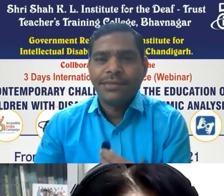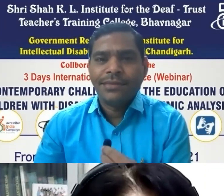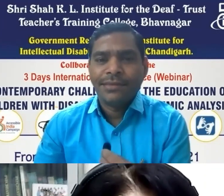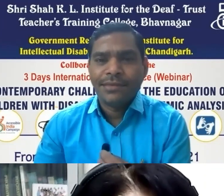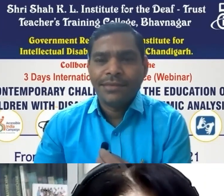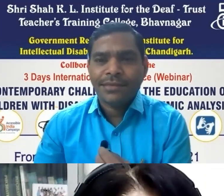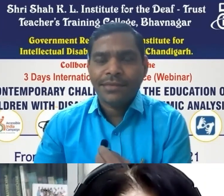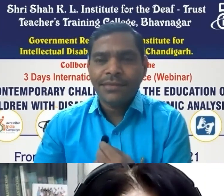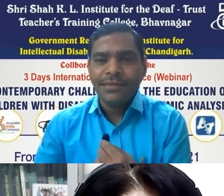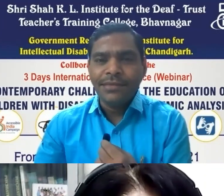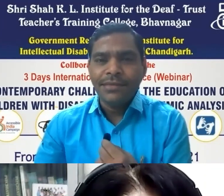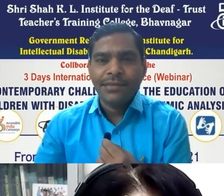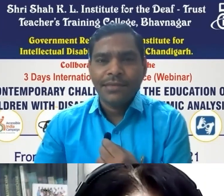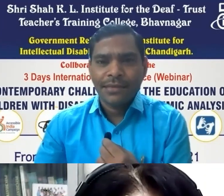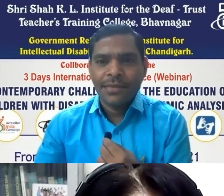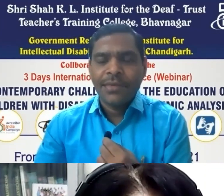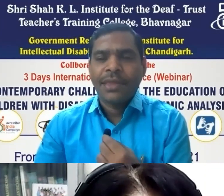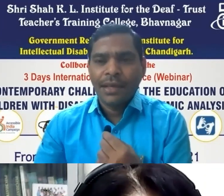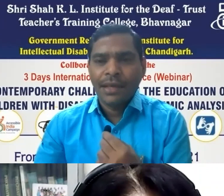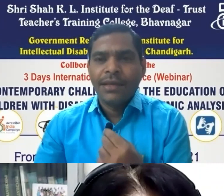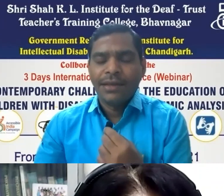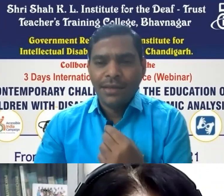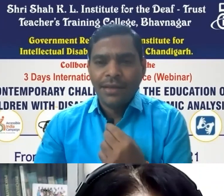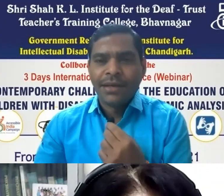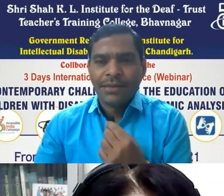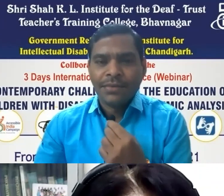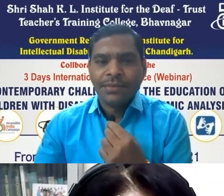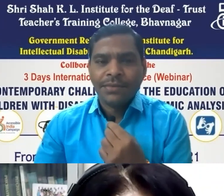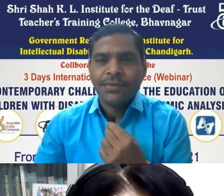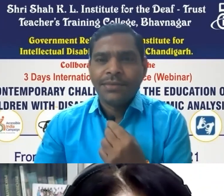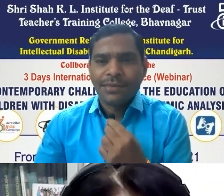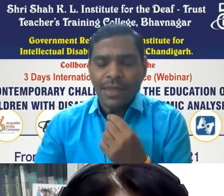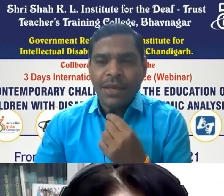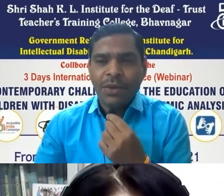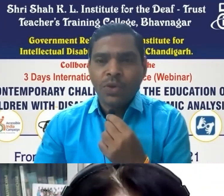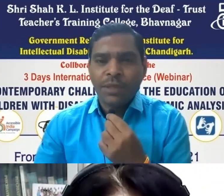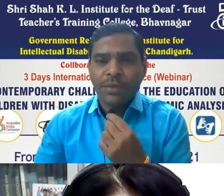it's I think huge resource of learning. So धन्यवाद. Thank you so much.